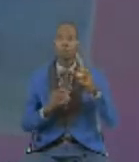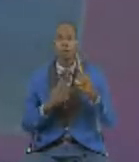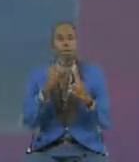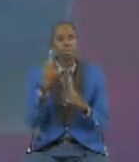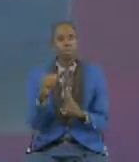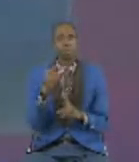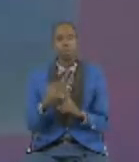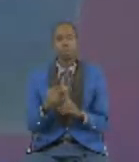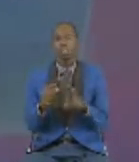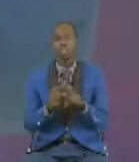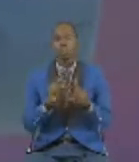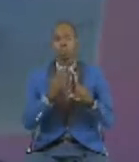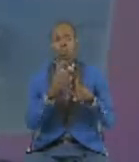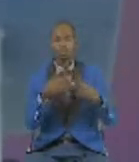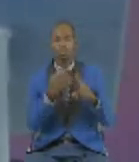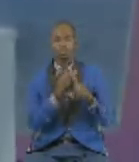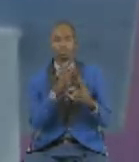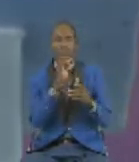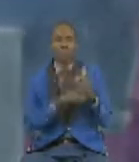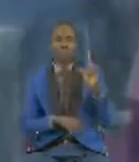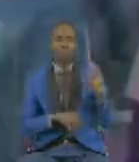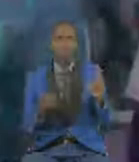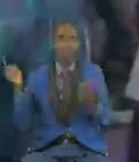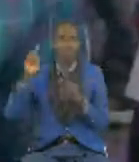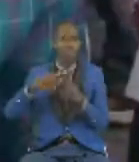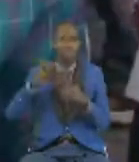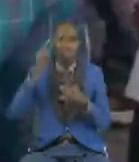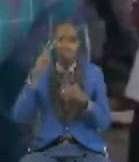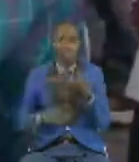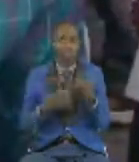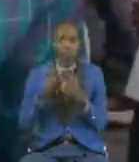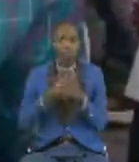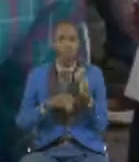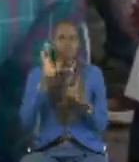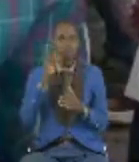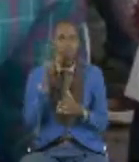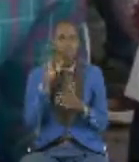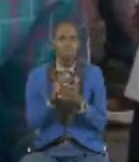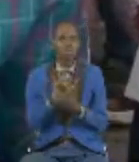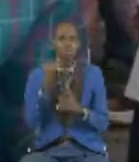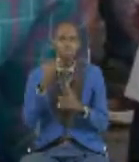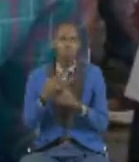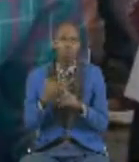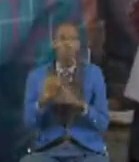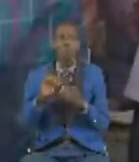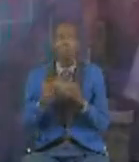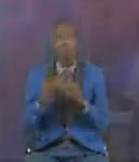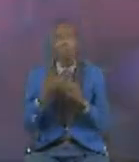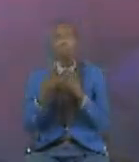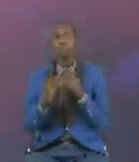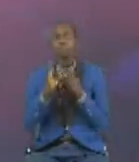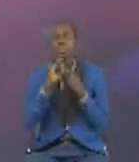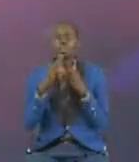vous partez de chapitre 1 à la fin des chapitres, vous verrez la parole. Deuxièmement, c'est